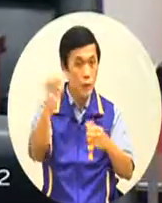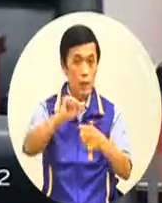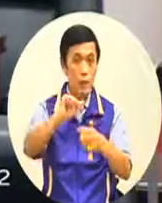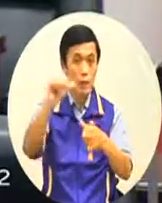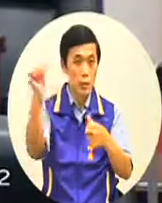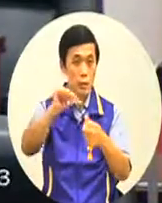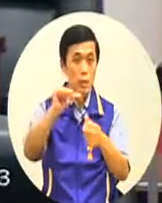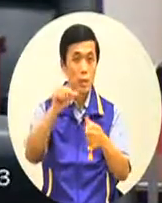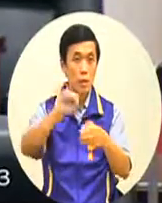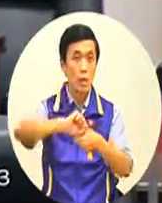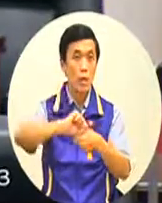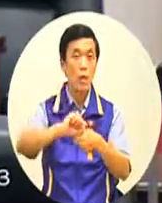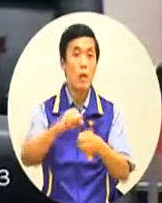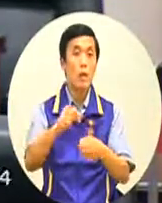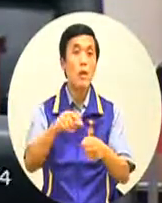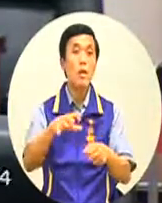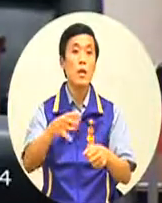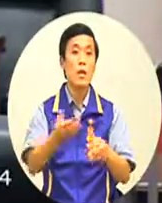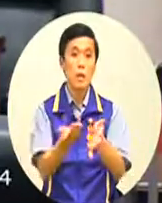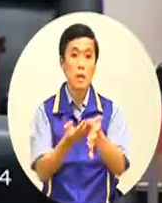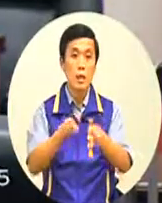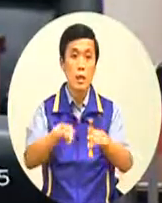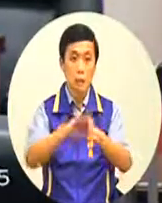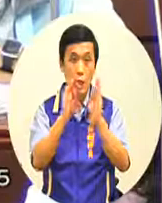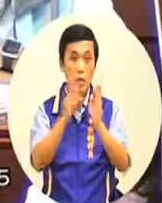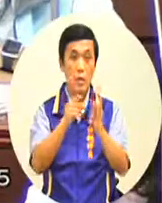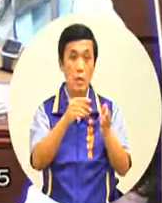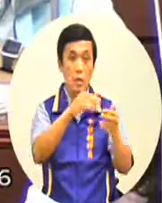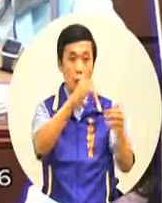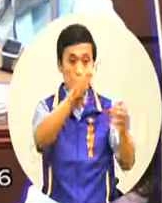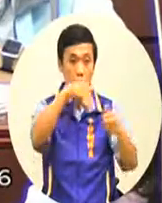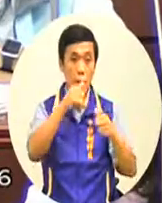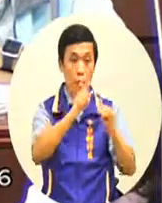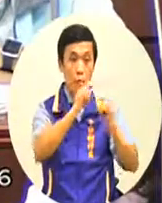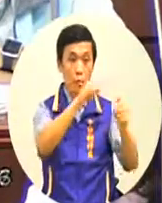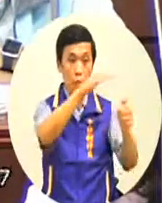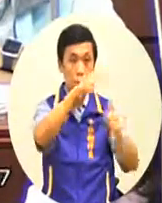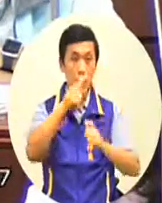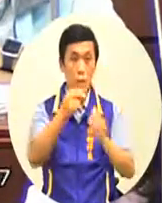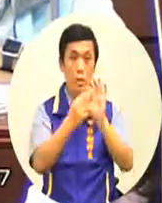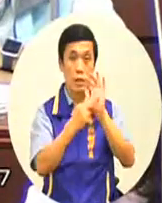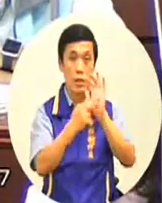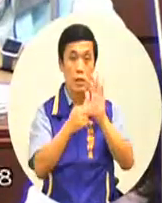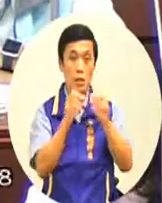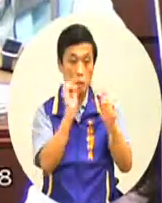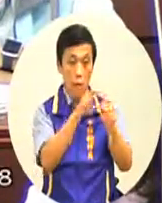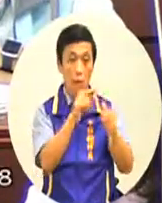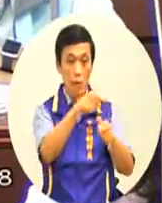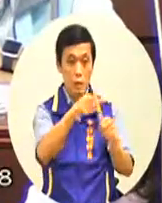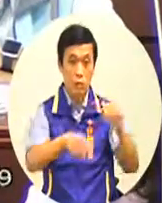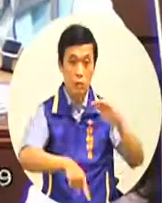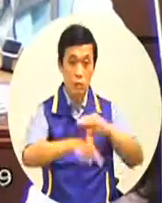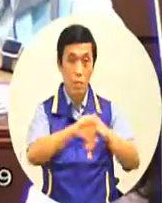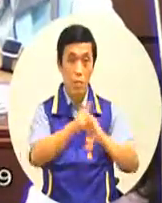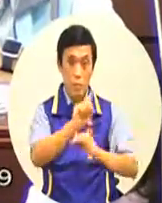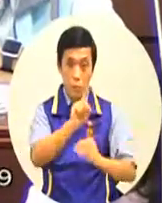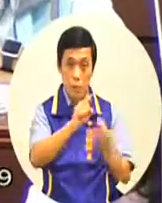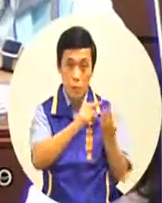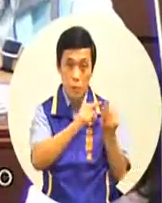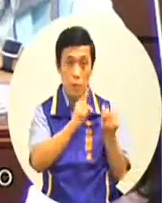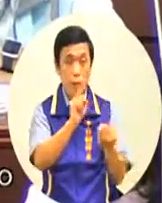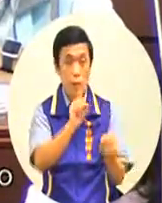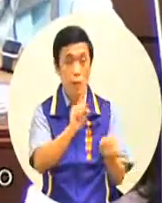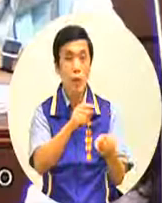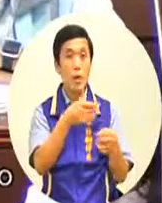是对吗？ 一开始通知陈述的事项里头，他就有说明他有这些的违法情事了。那在那个业者